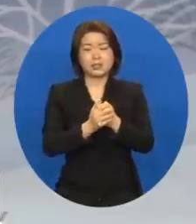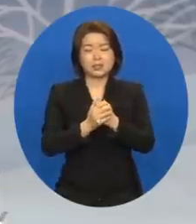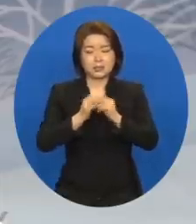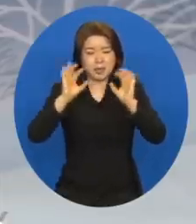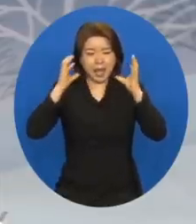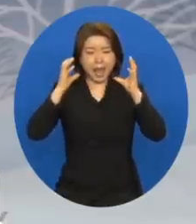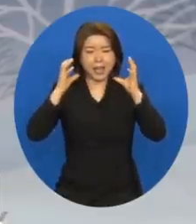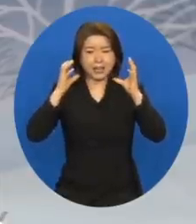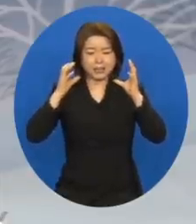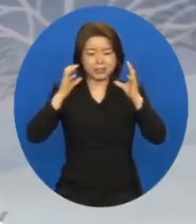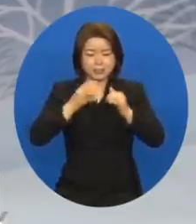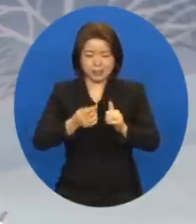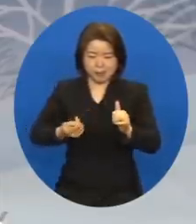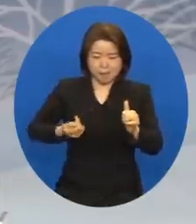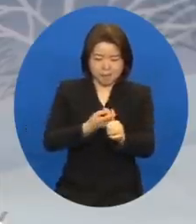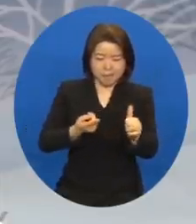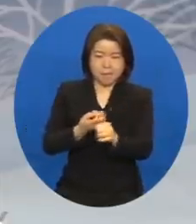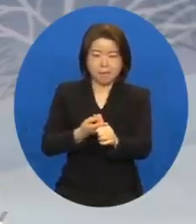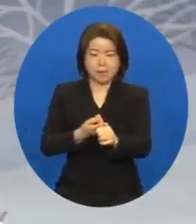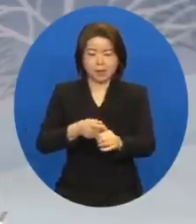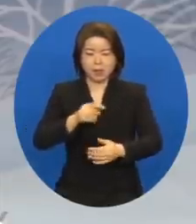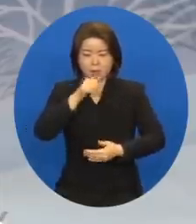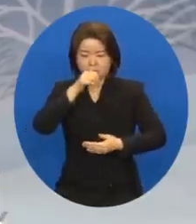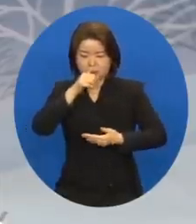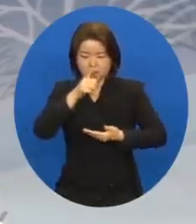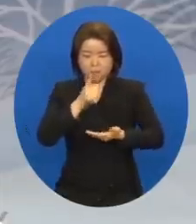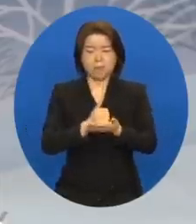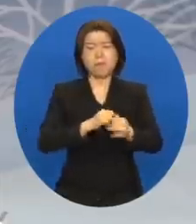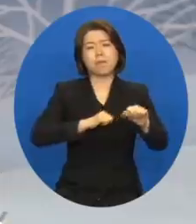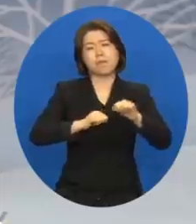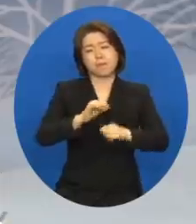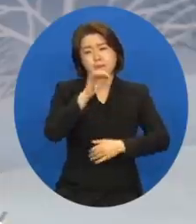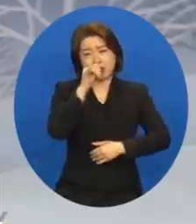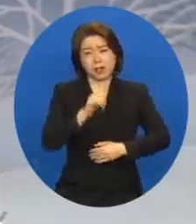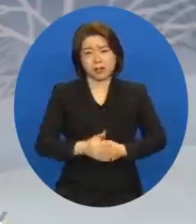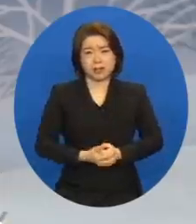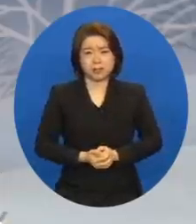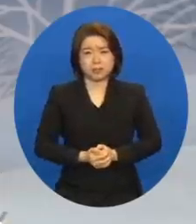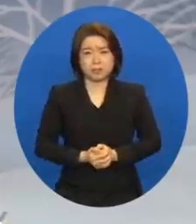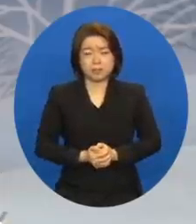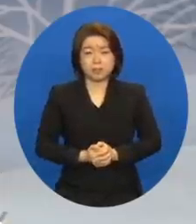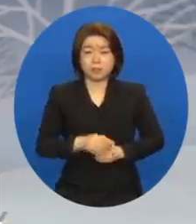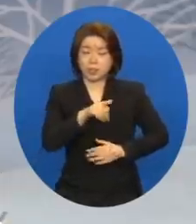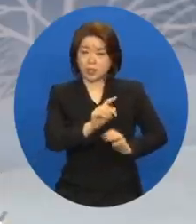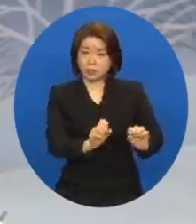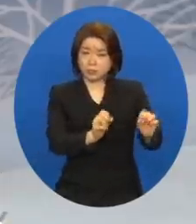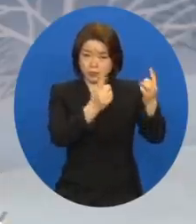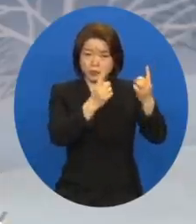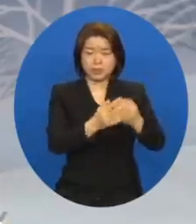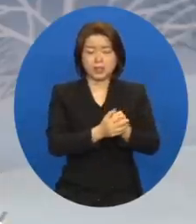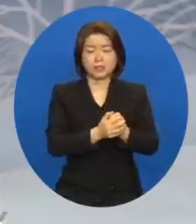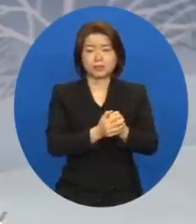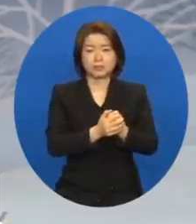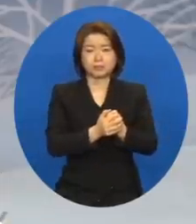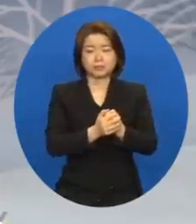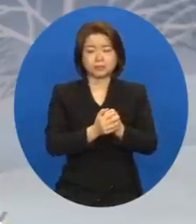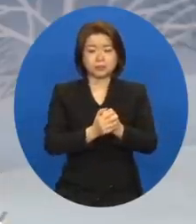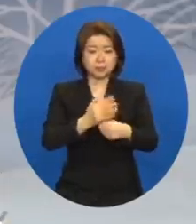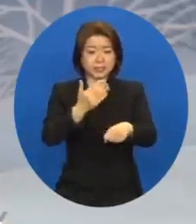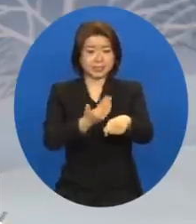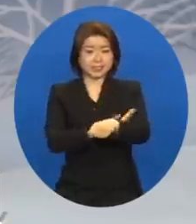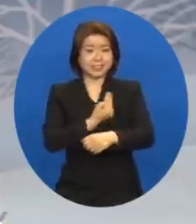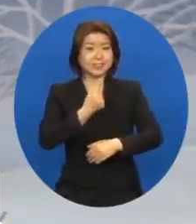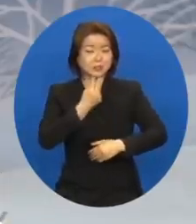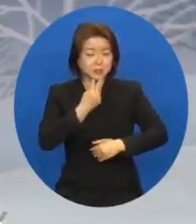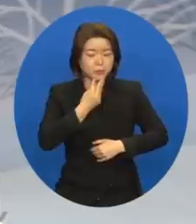유아들을 학살하는 무서운 죄를 짓게 되죠. 자, 그로 인해서 요셉과